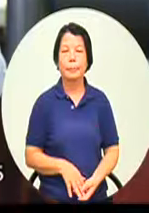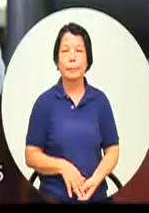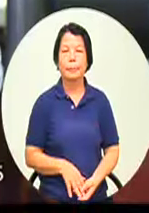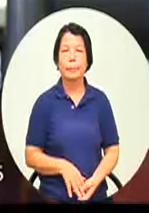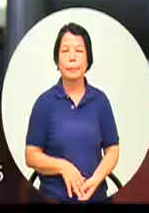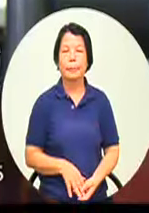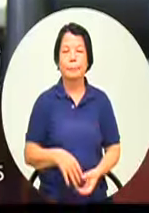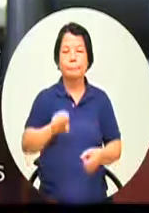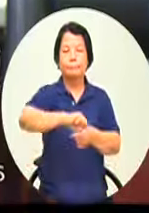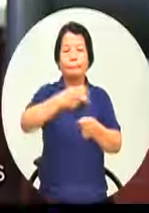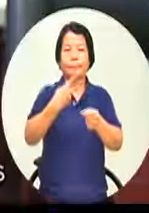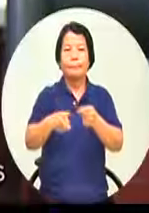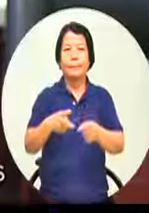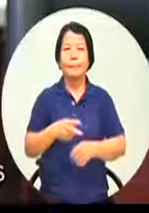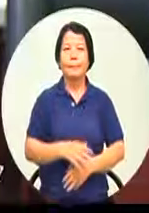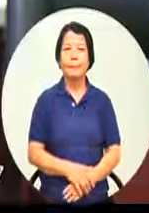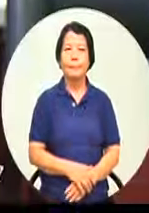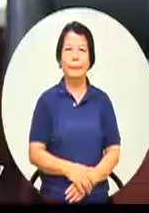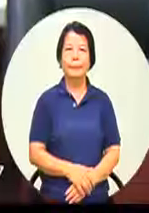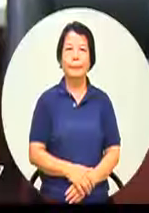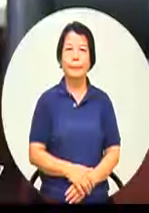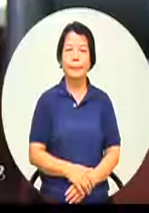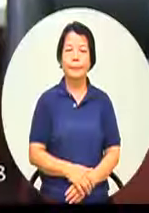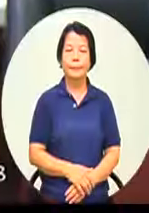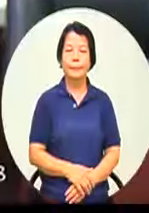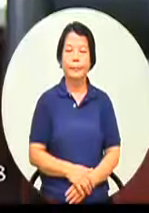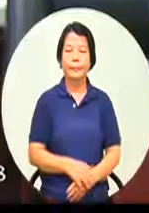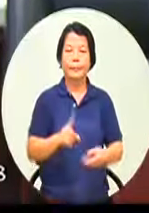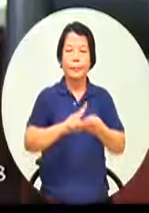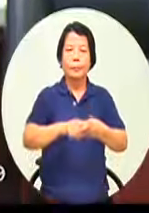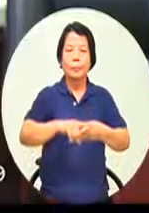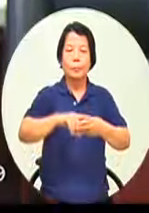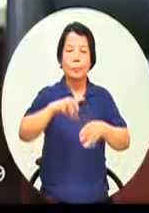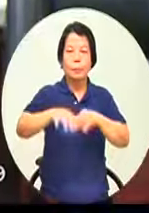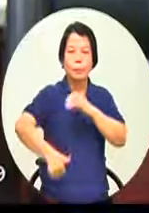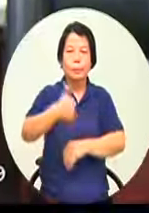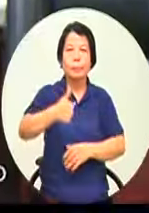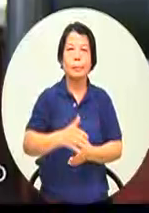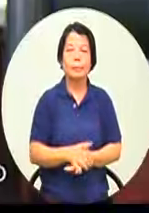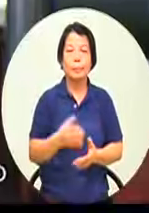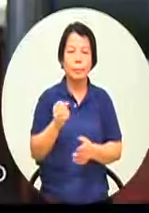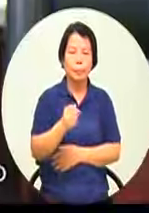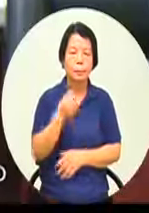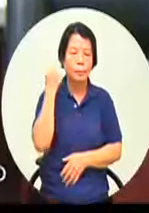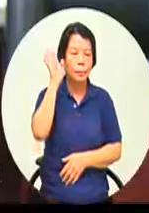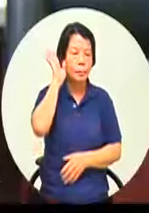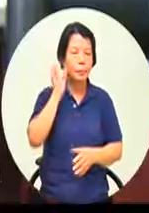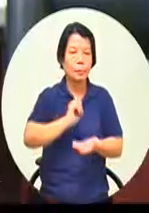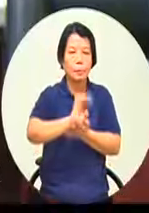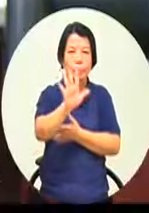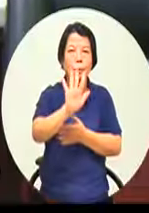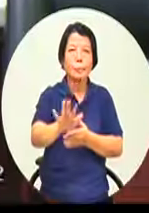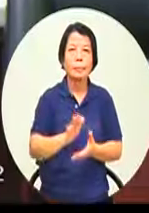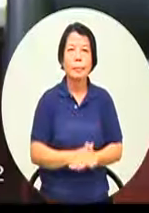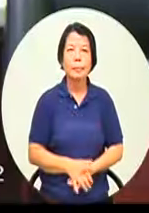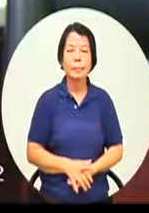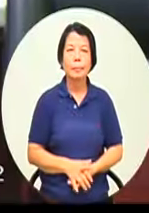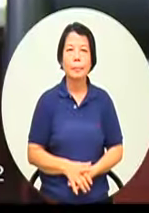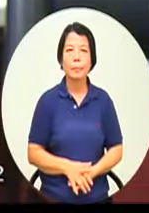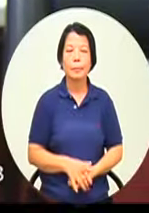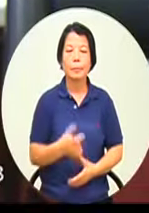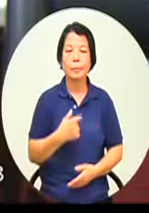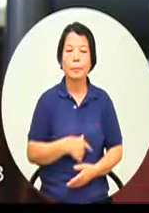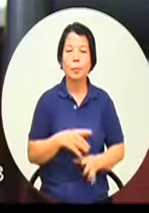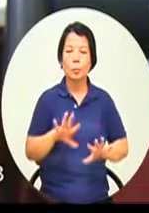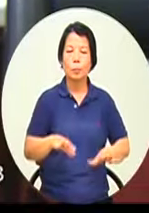好2分钟。 那个王局长刚刚有报新闻报道那我跟王局